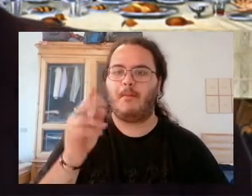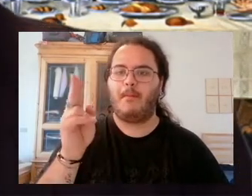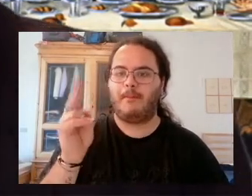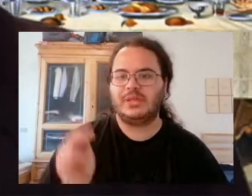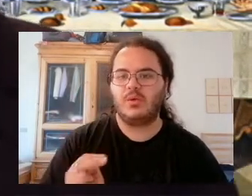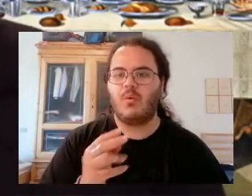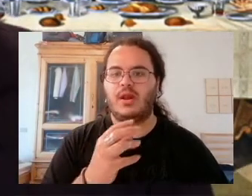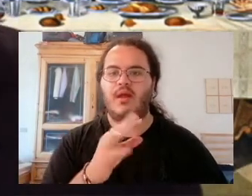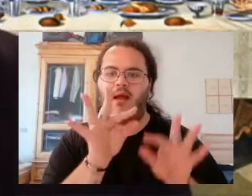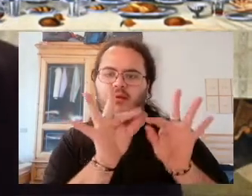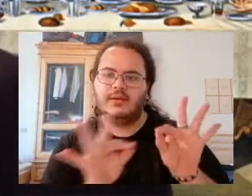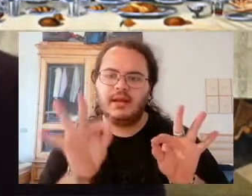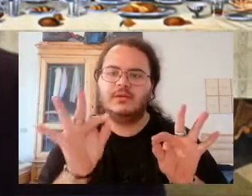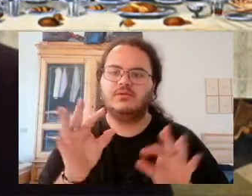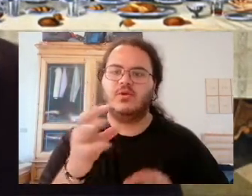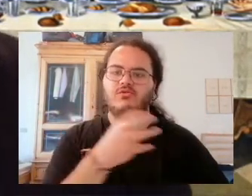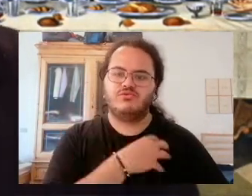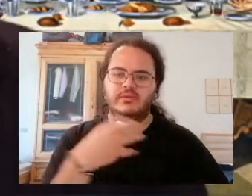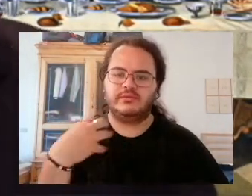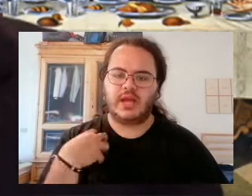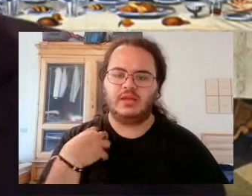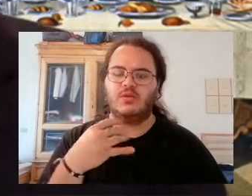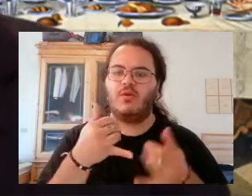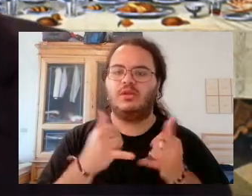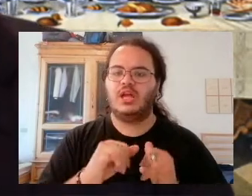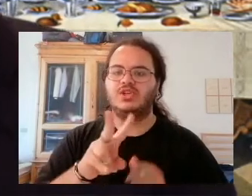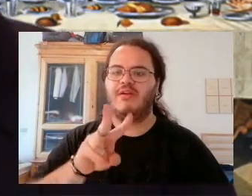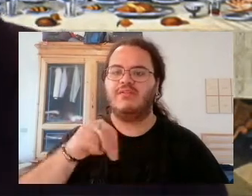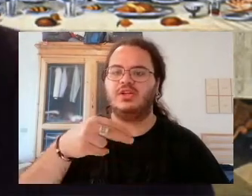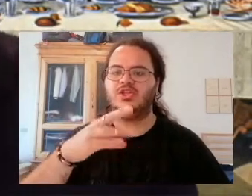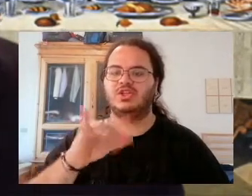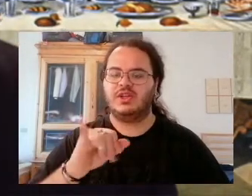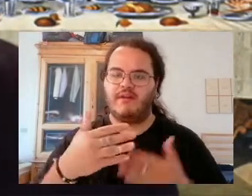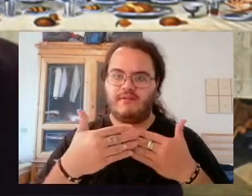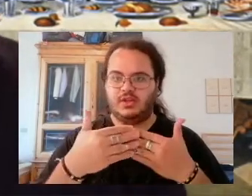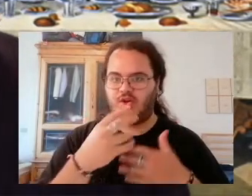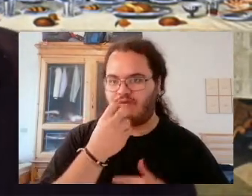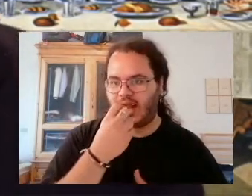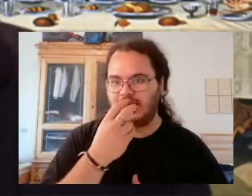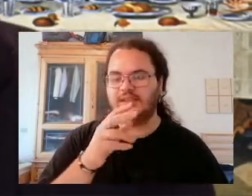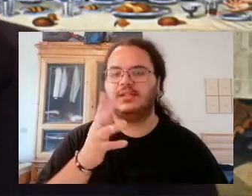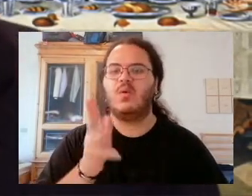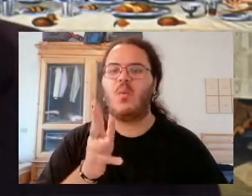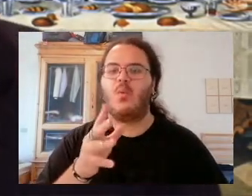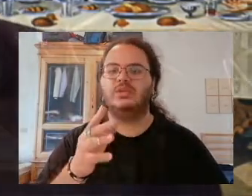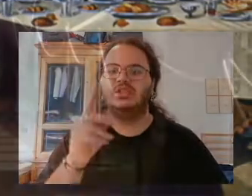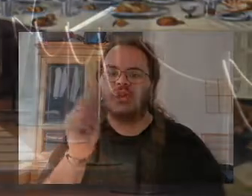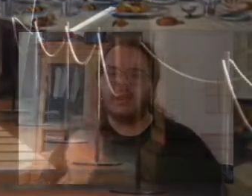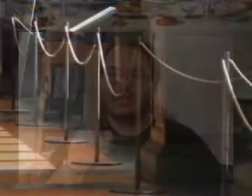Pittore, architetto, scienziato, nasce a Vinci, Firenze, il 15 aprile